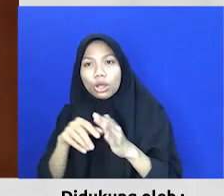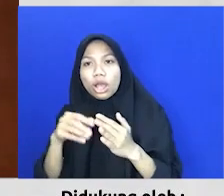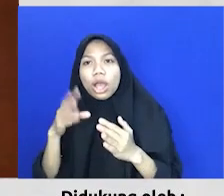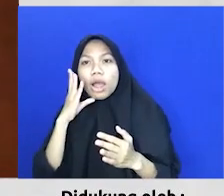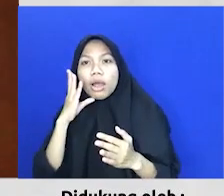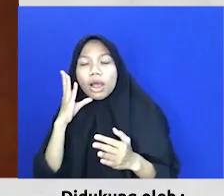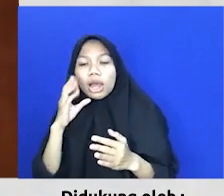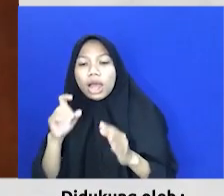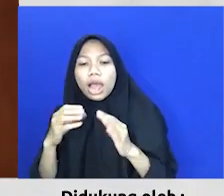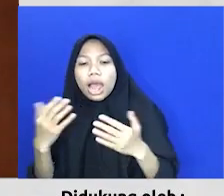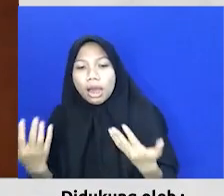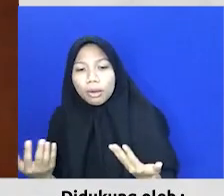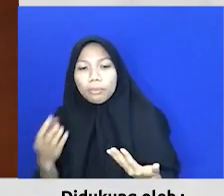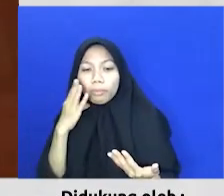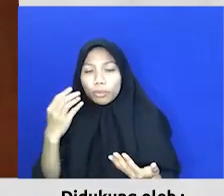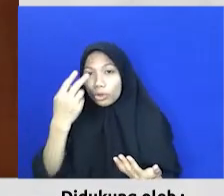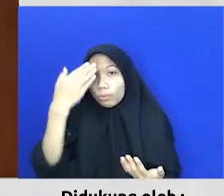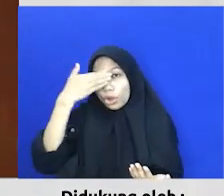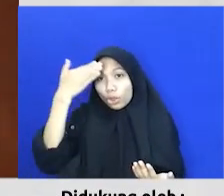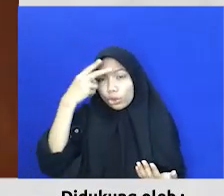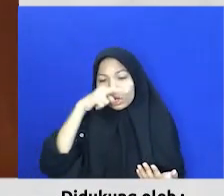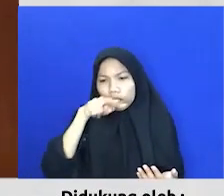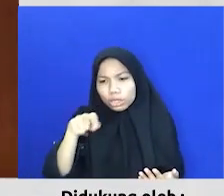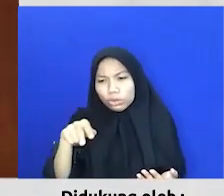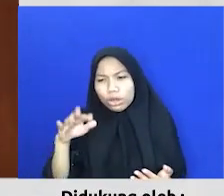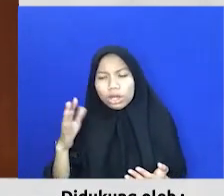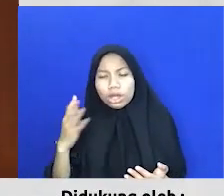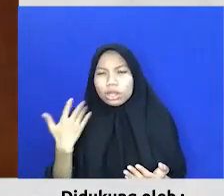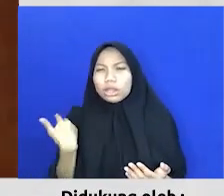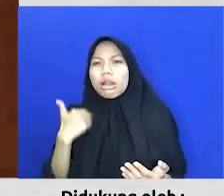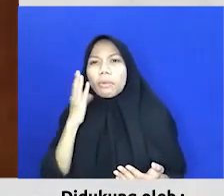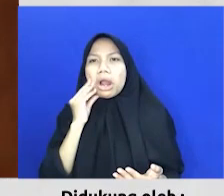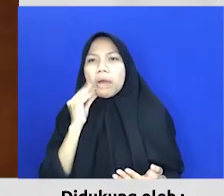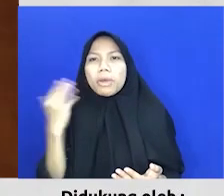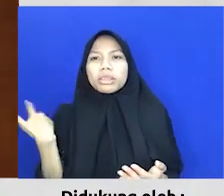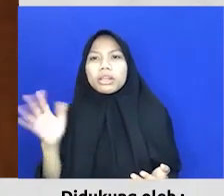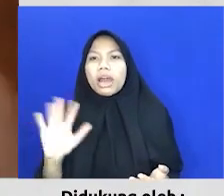bilang, kamu nulis senario deh, gitu ya. Dan waktu